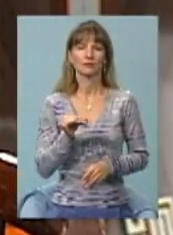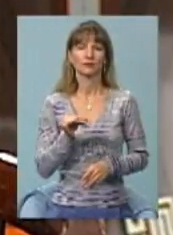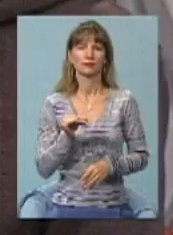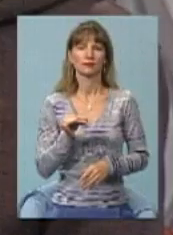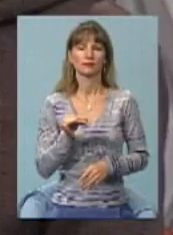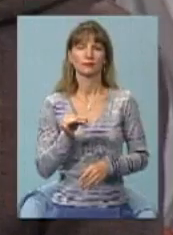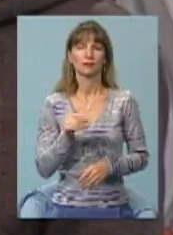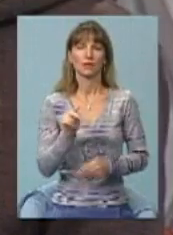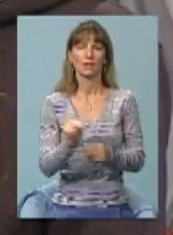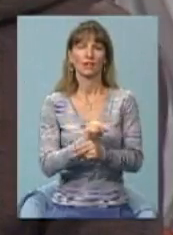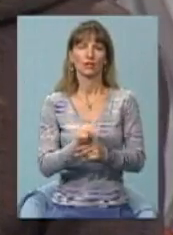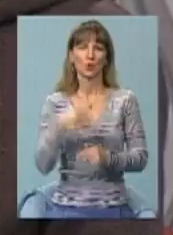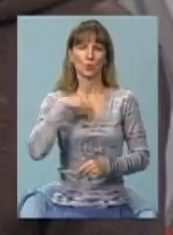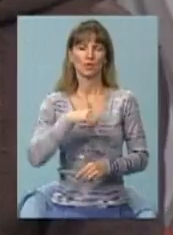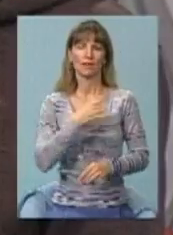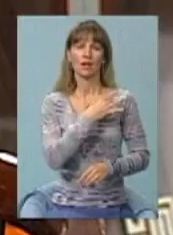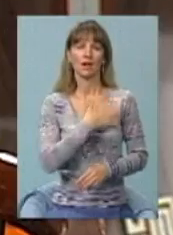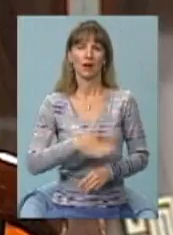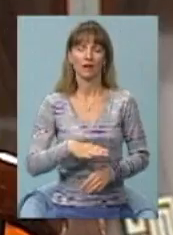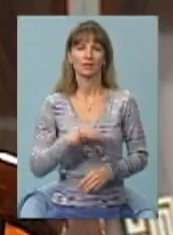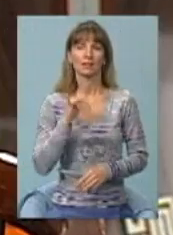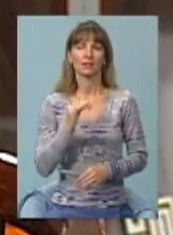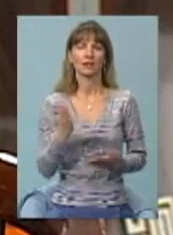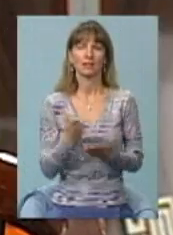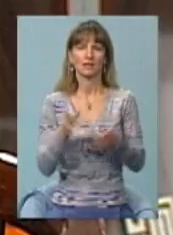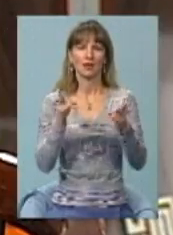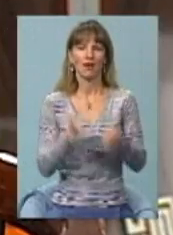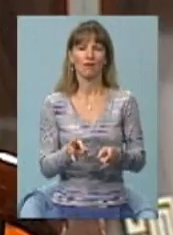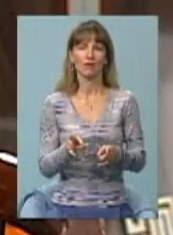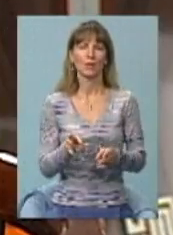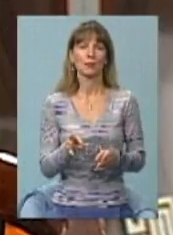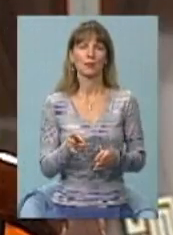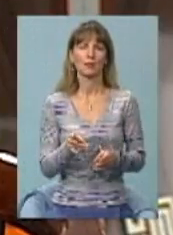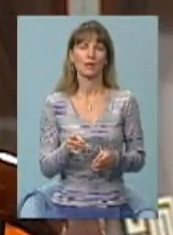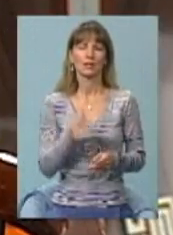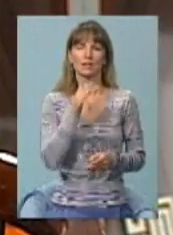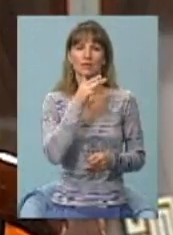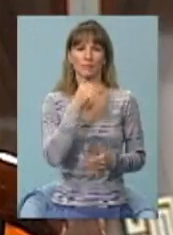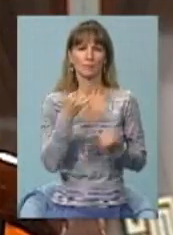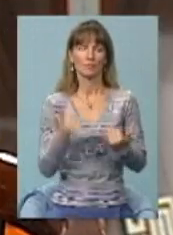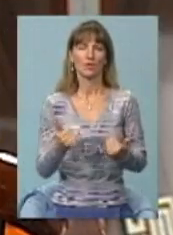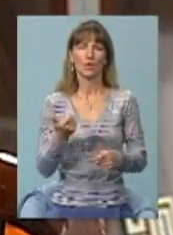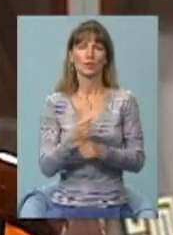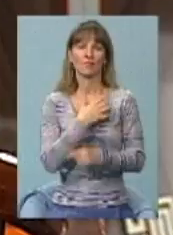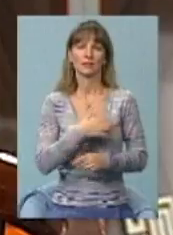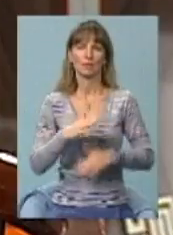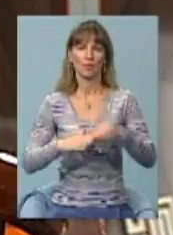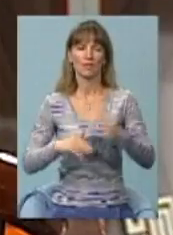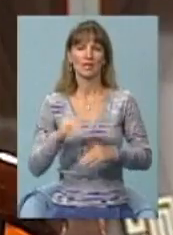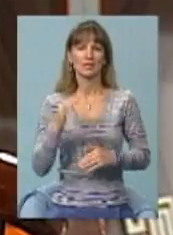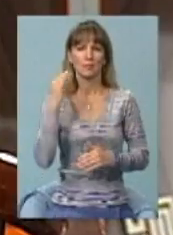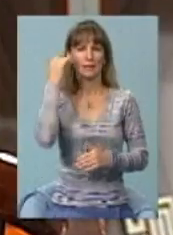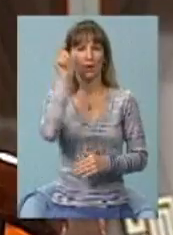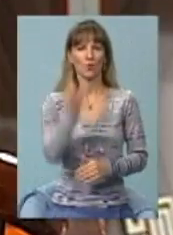виліковує душевні рани, якісь, мабуть, травми. В сучасному світі дуже важлива професія